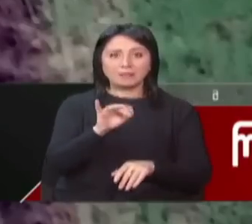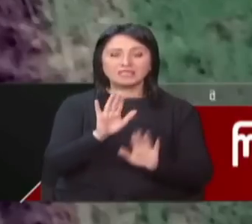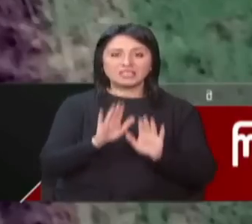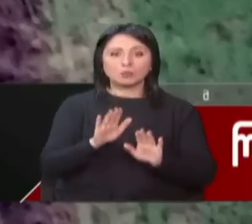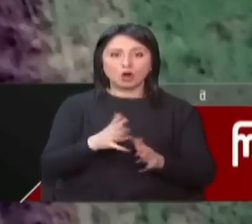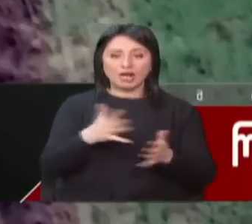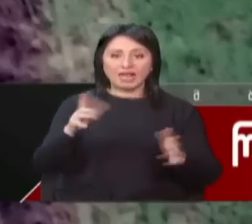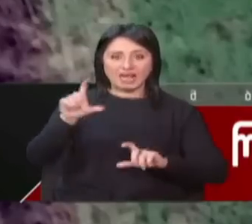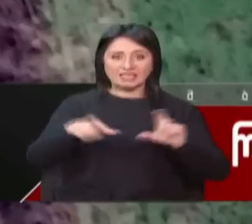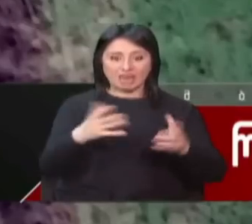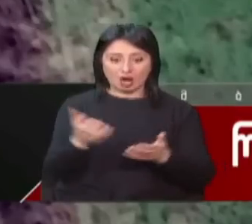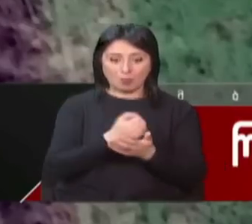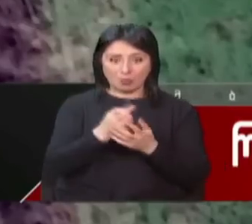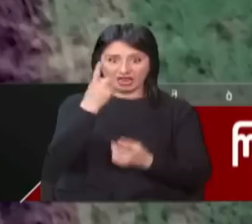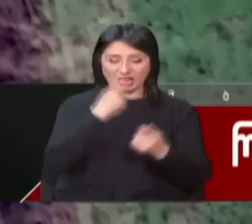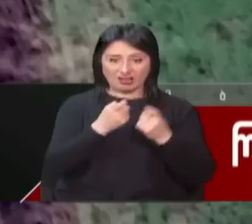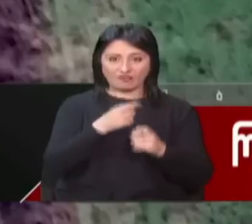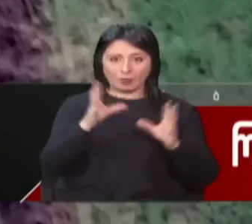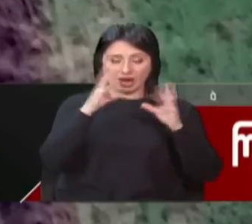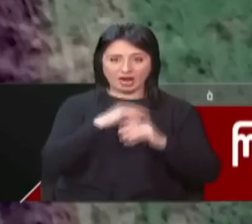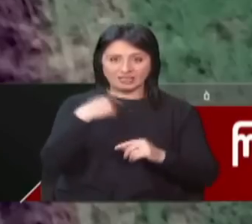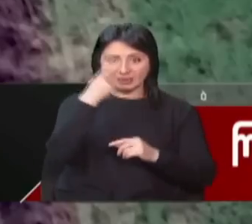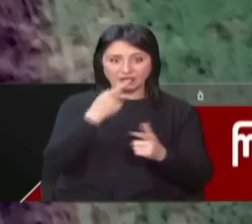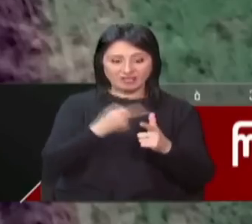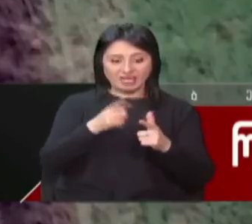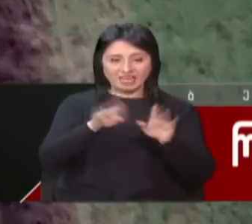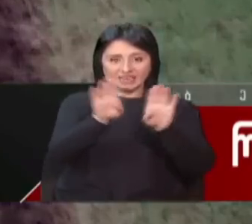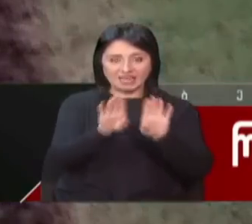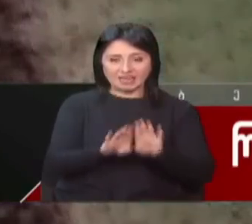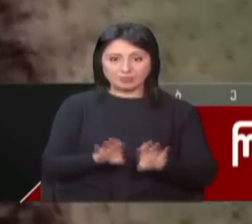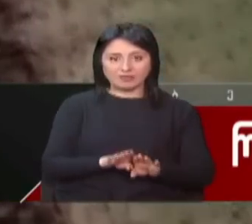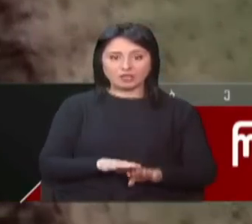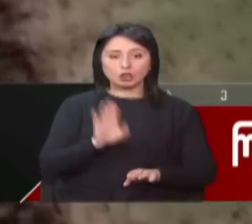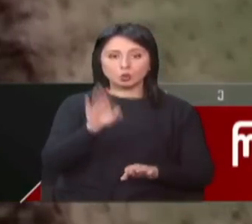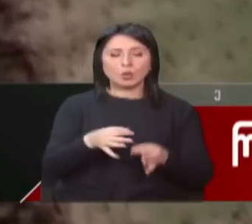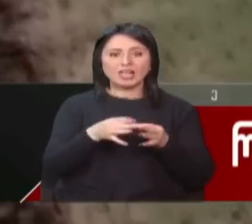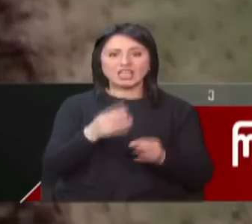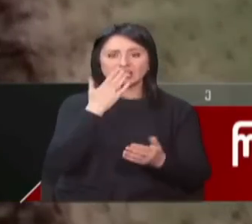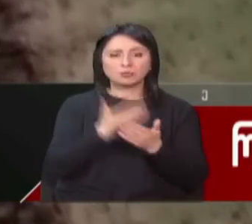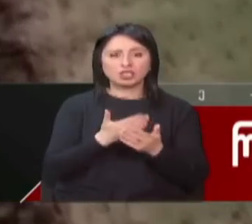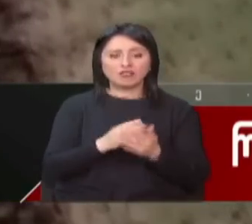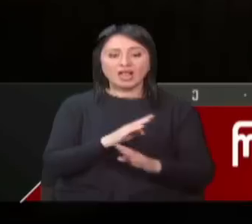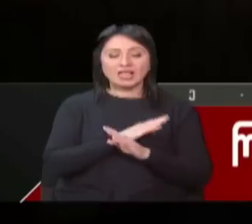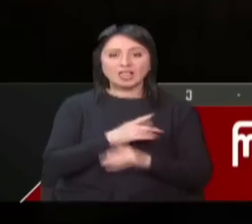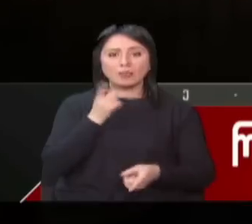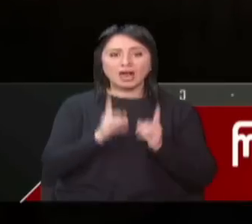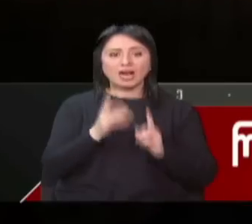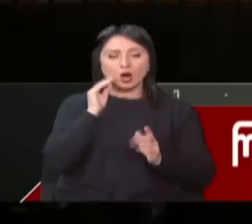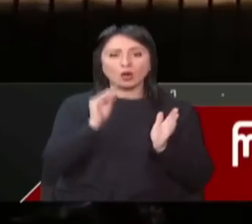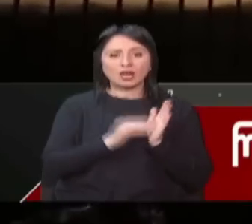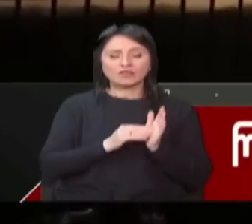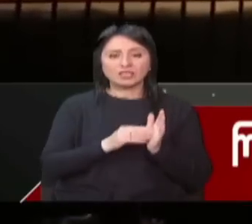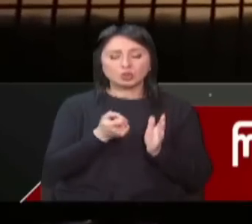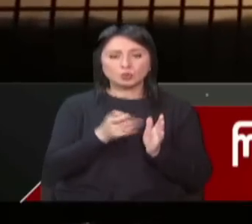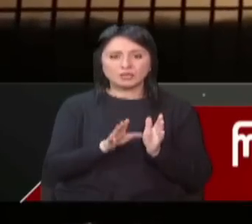მხოლოდ ღია წყაროებიდან მოპოვებული ინფორმაციებით აღერყებს პირთა იდენტიფიცირებას, სრულიად დასაშვებად მიიჩნევა, რომ დაღუპულთა რეალური რიცხვი